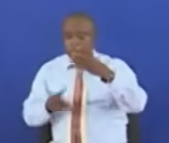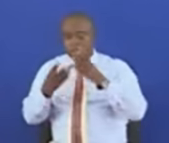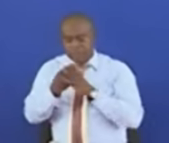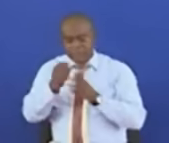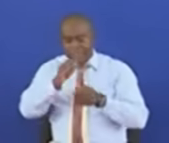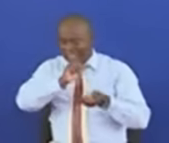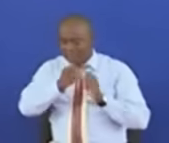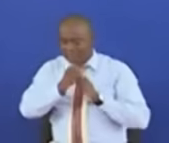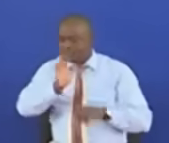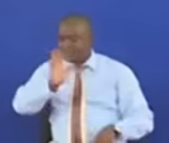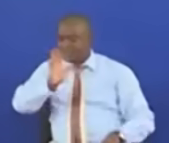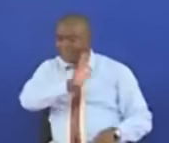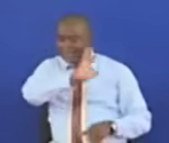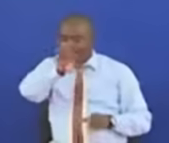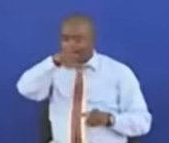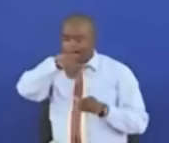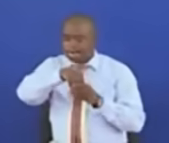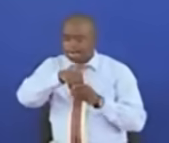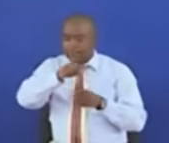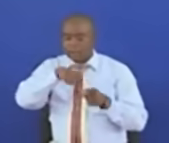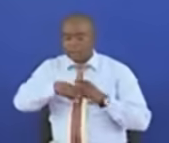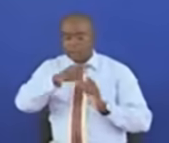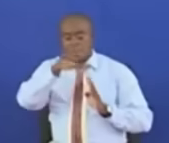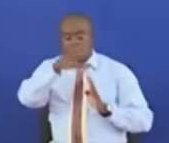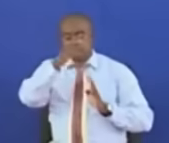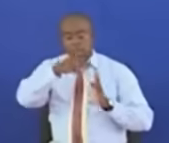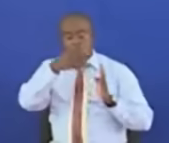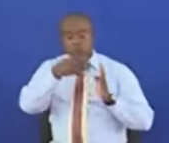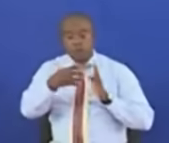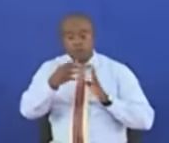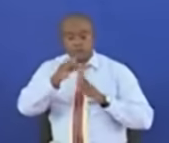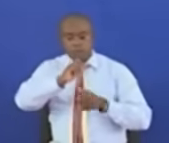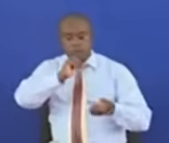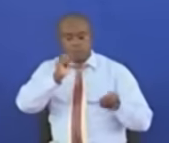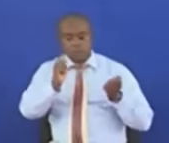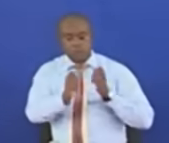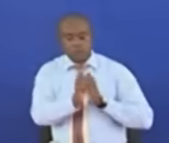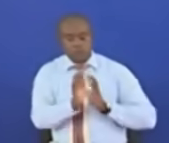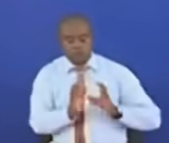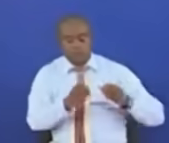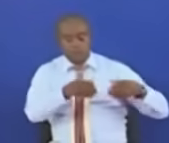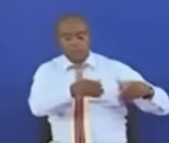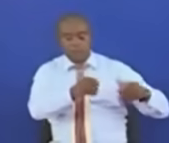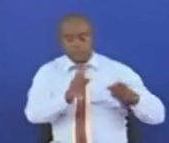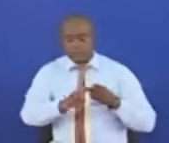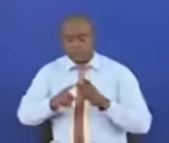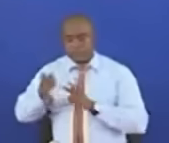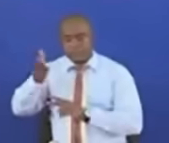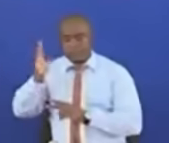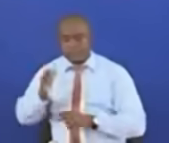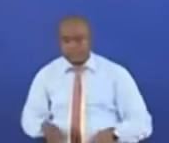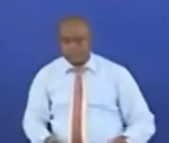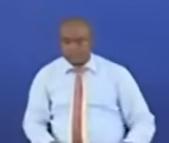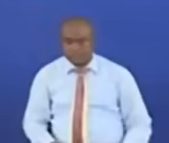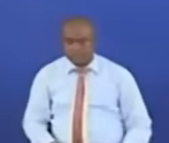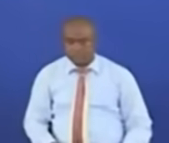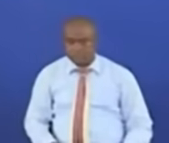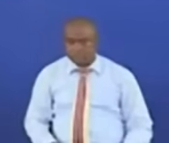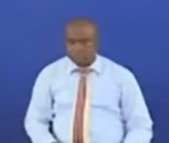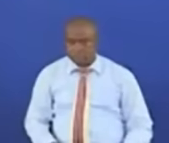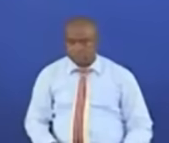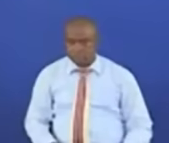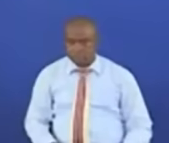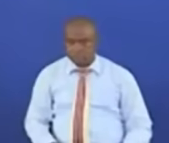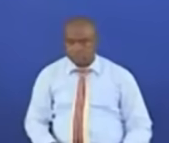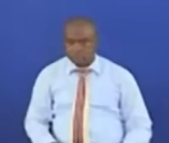marekebisho ambayo yameletwa katika jedwali la marekebisho la kamati, lakini pia la serikali. Na mambo haya yakija